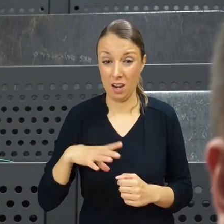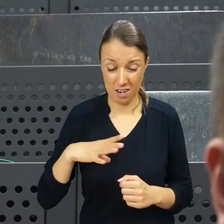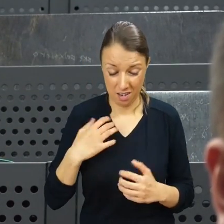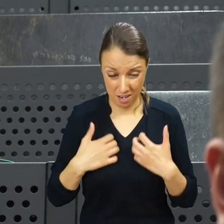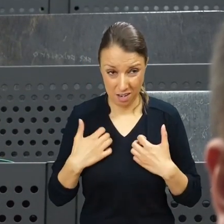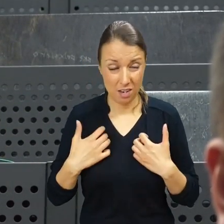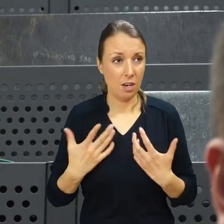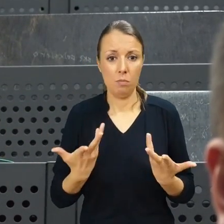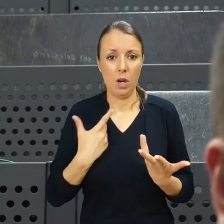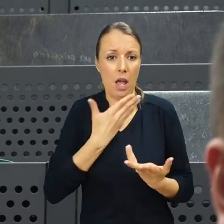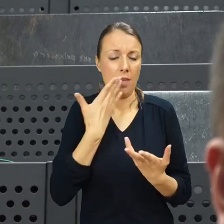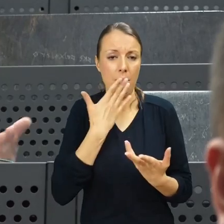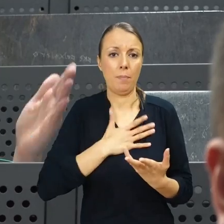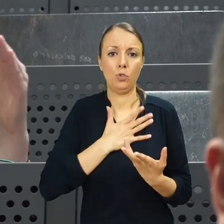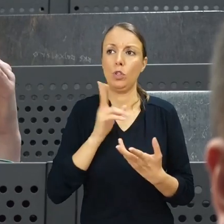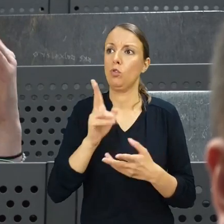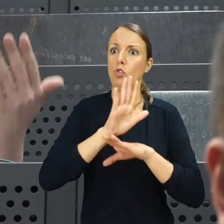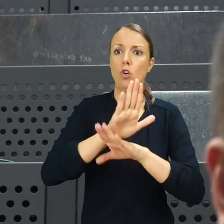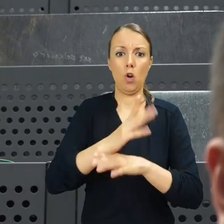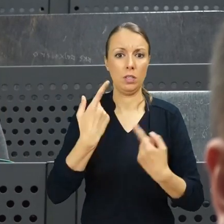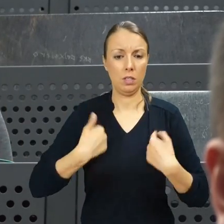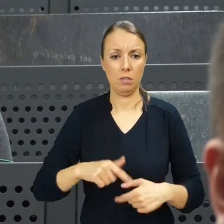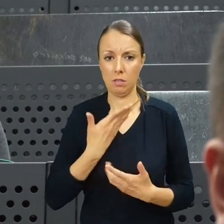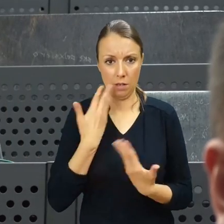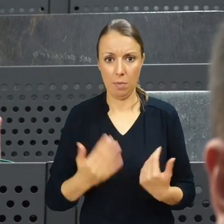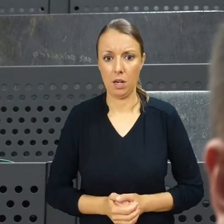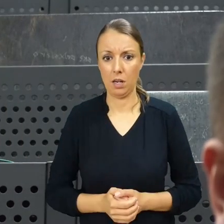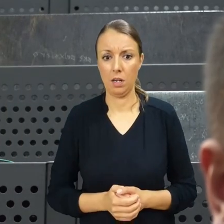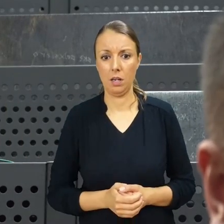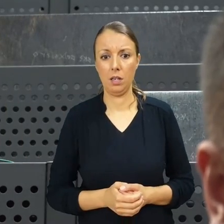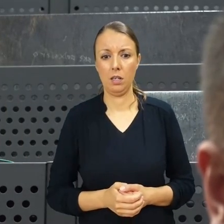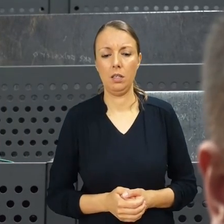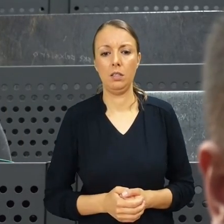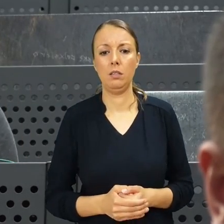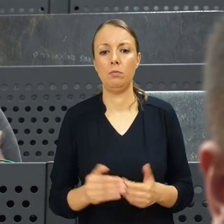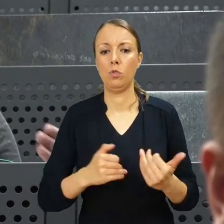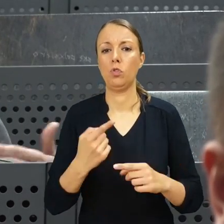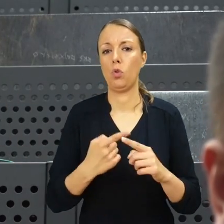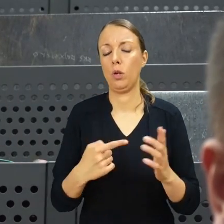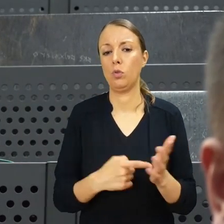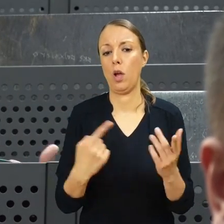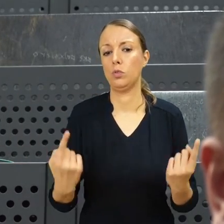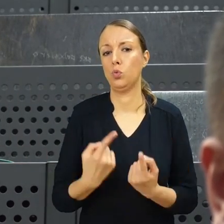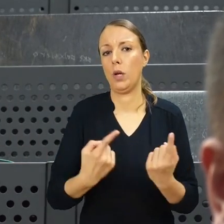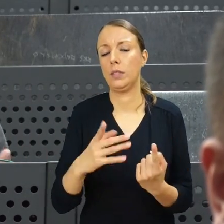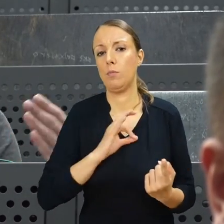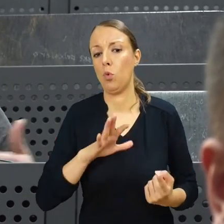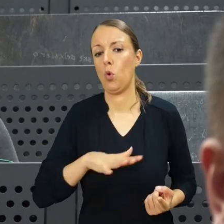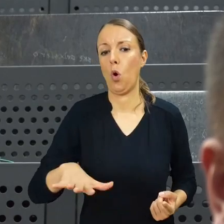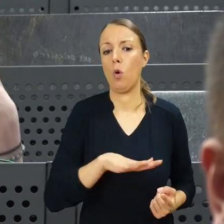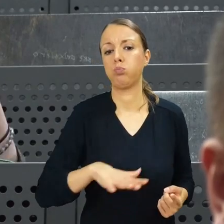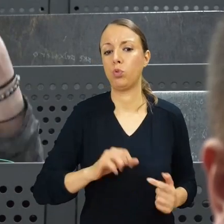właśnie ochrony jednostki. I trochę być może to jest sytuacja, jaką w moim obszarze działań